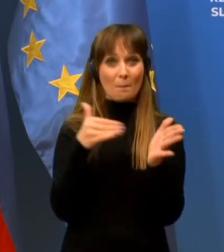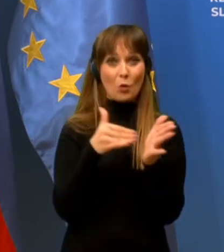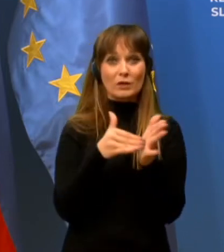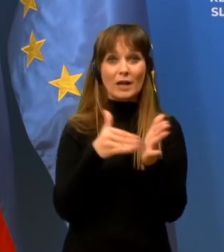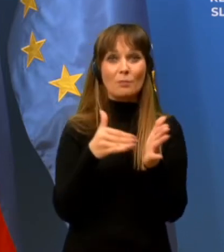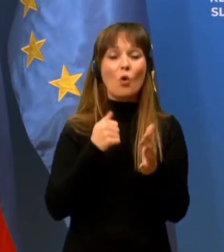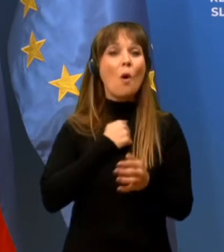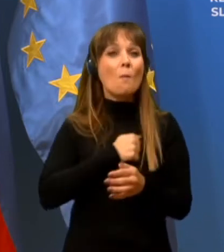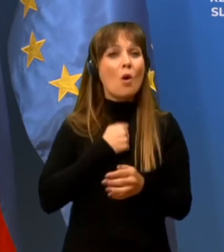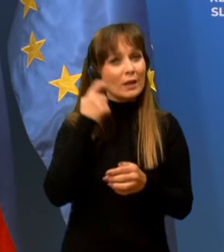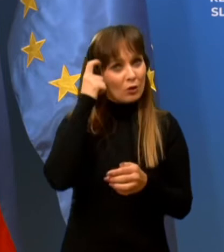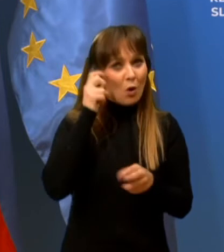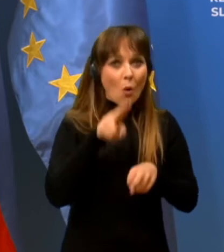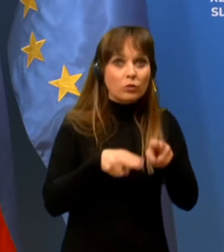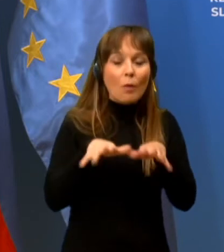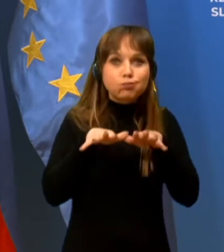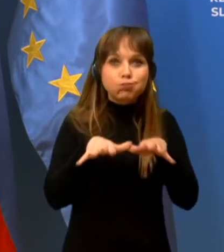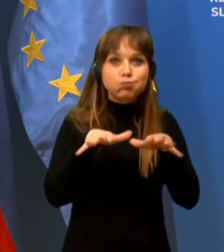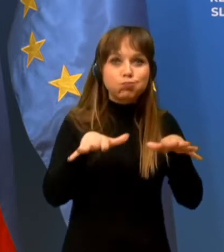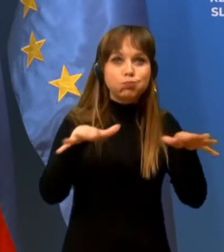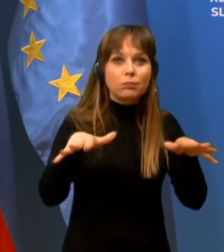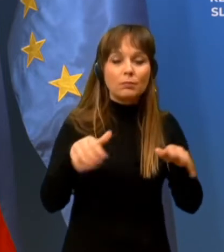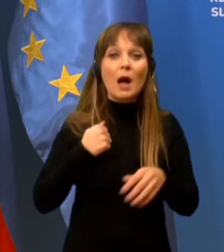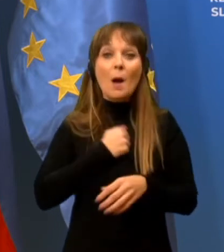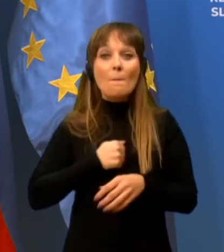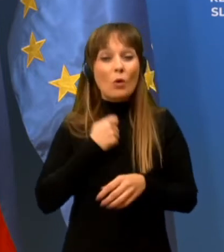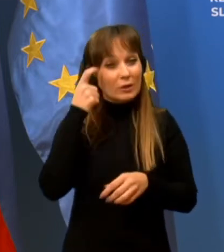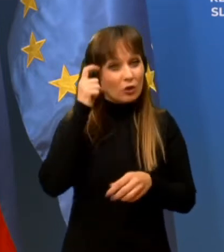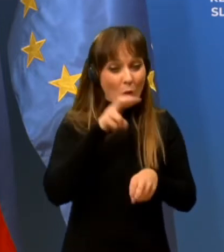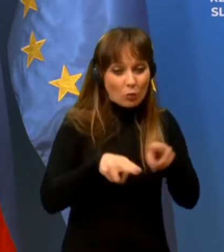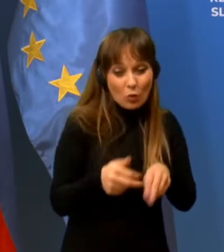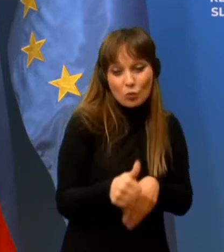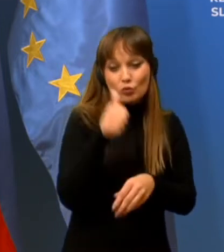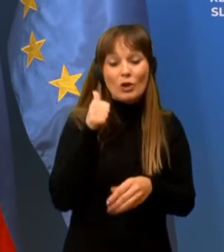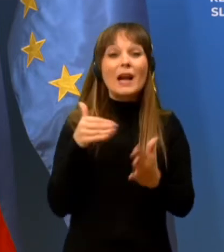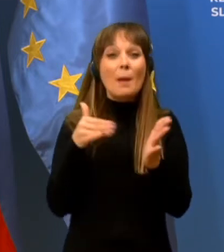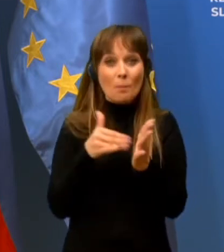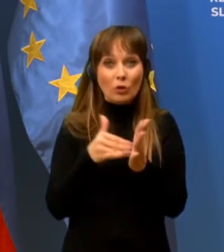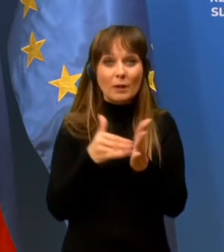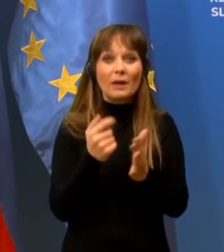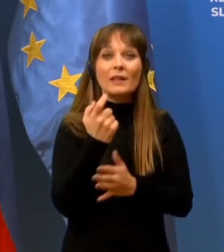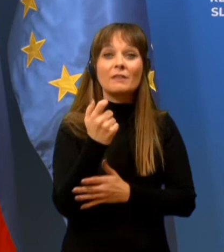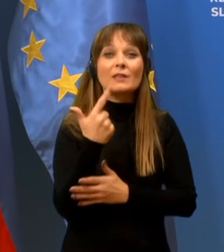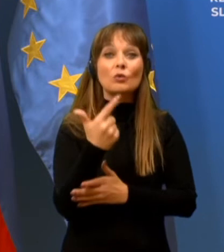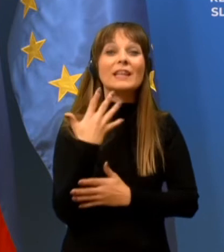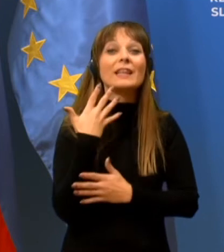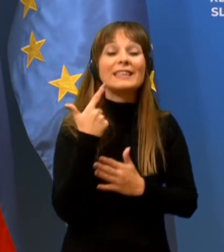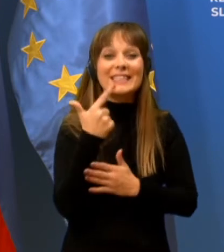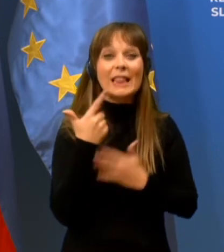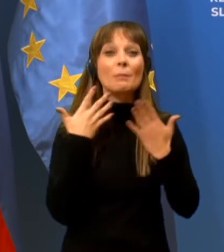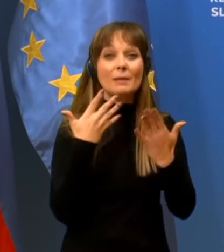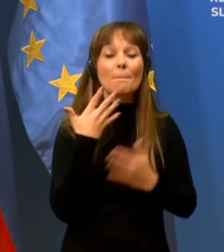potrebujejo bolnišnično oskrbo, narašča. Bolnišnično oskrbo je včeraj potrebovalo 257